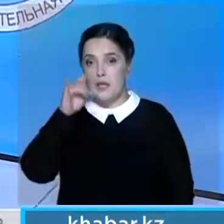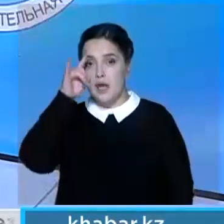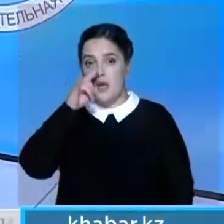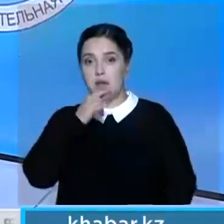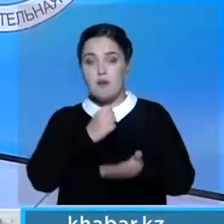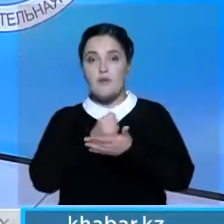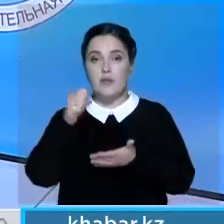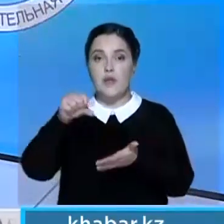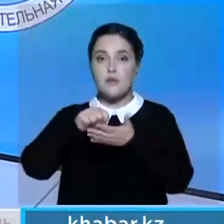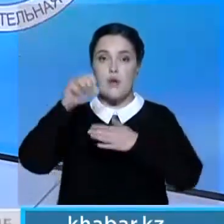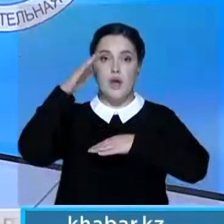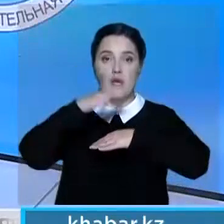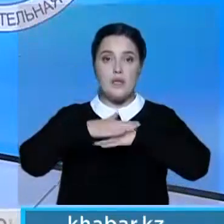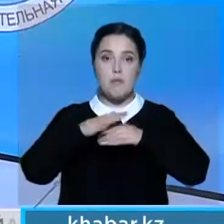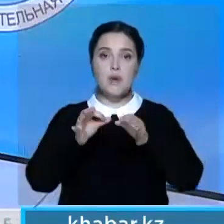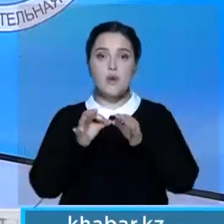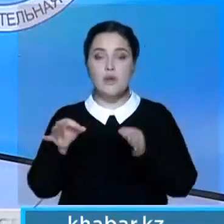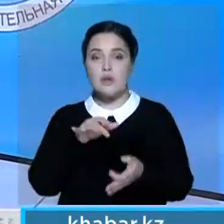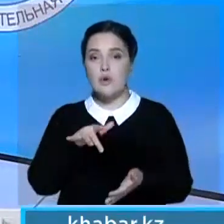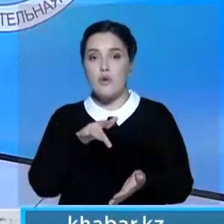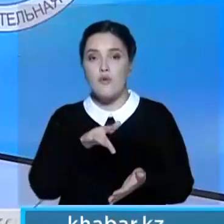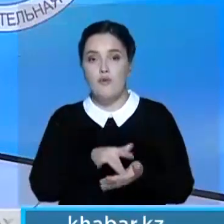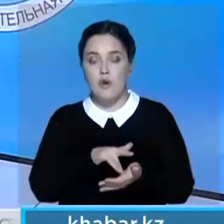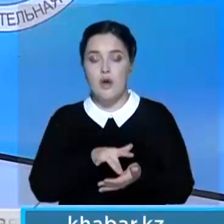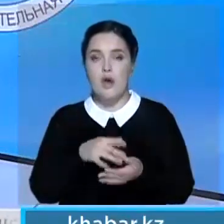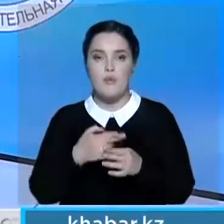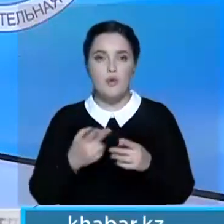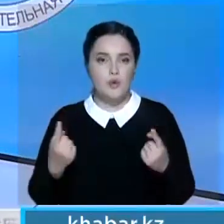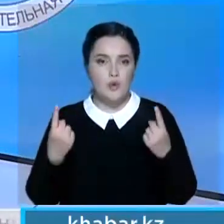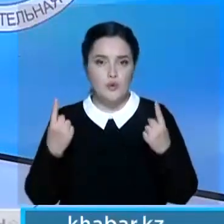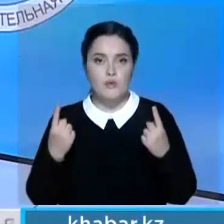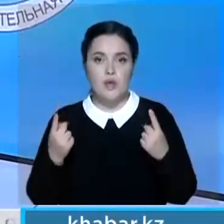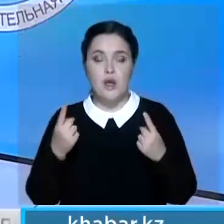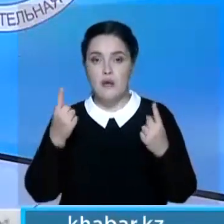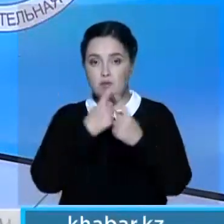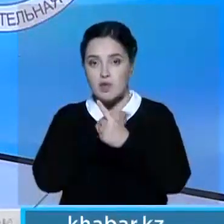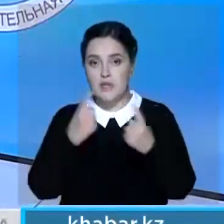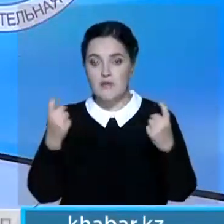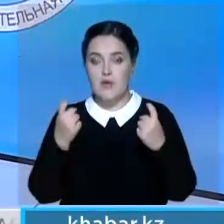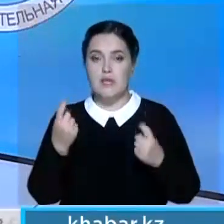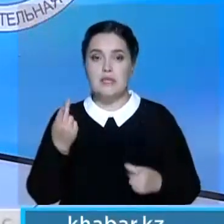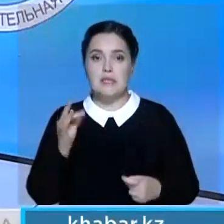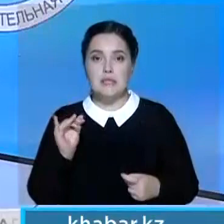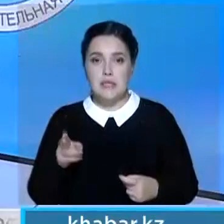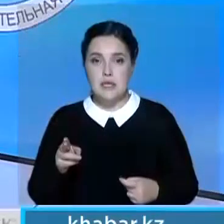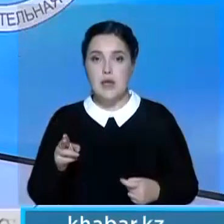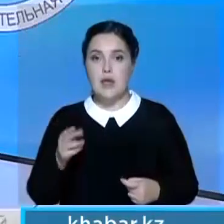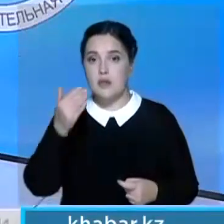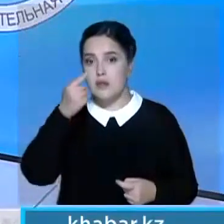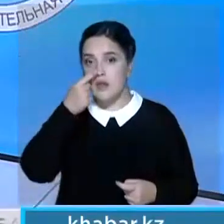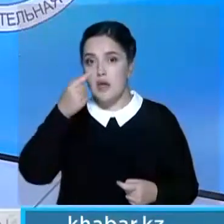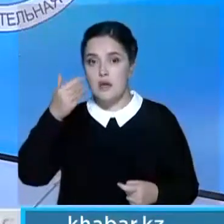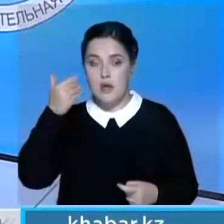казахстанцев выдвинуты кандидатами в акимы районов и городов республиканского значения. Цифры озвучили сегодня в ЦИК. Напомню,